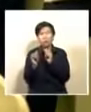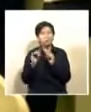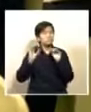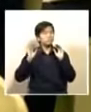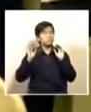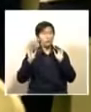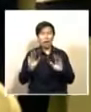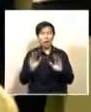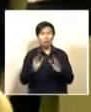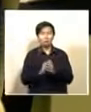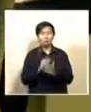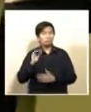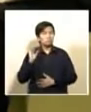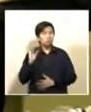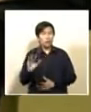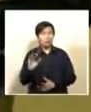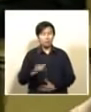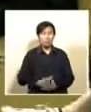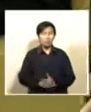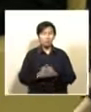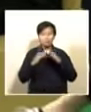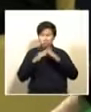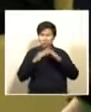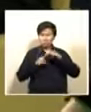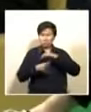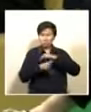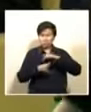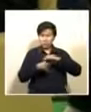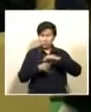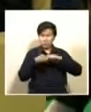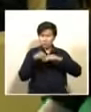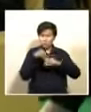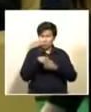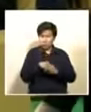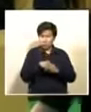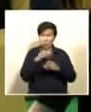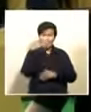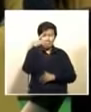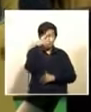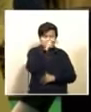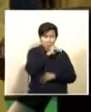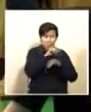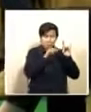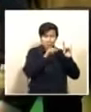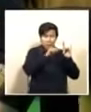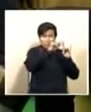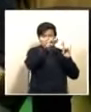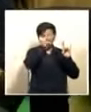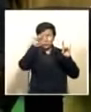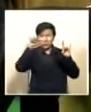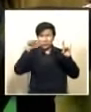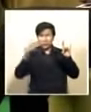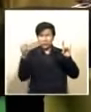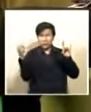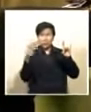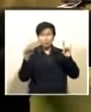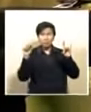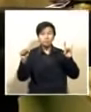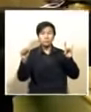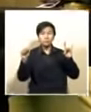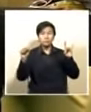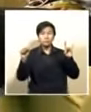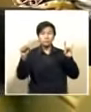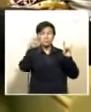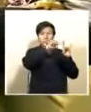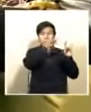าไทยได้พูดถึงตรงนี้ขณะเดียวกันก็มีความพร้อมของโรงพยาบาลต่างๆที่รองรับตรงนี้ก็ตอบคำถามเมื่อวานนี้ที่ท่านผู้สื่อข่าวถ